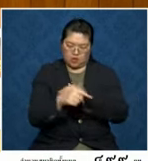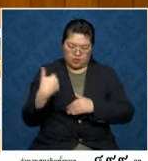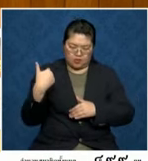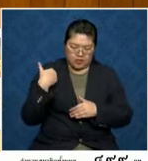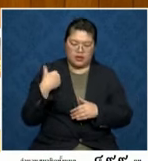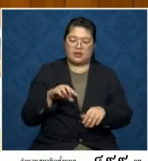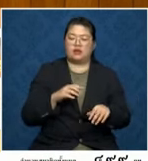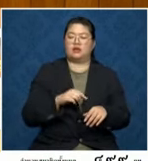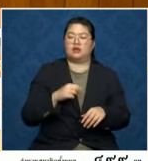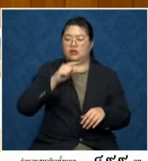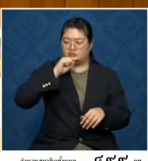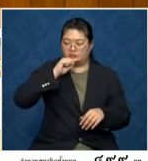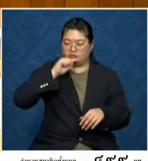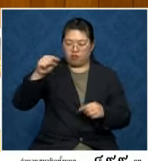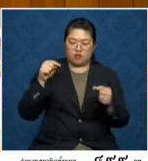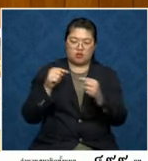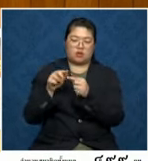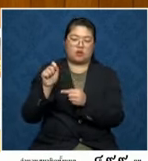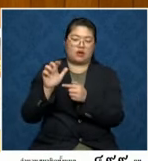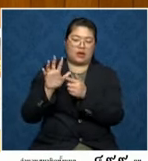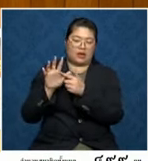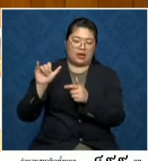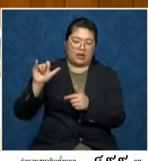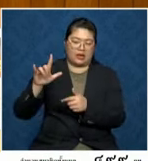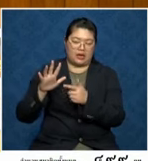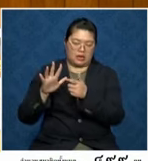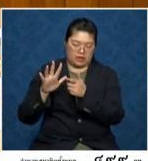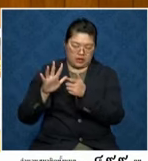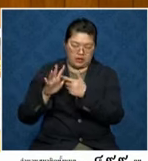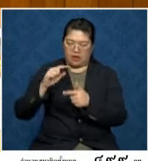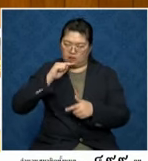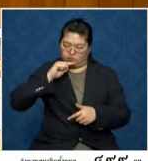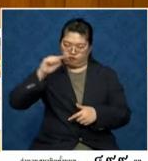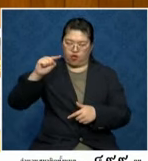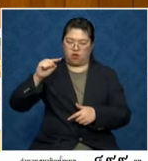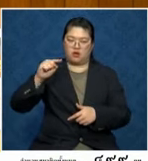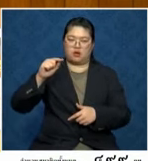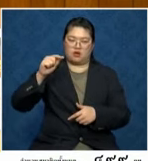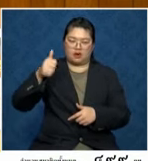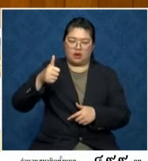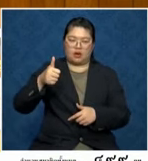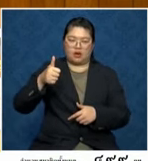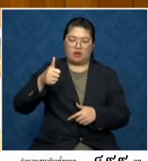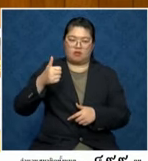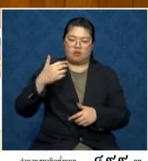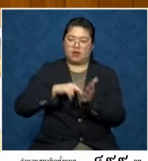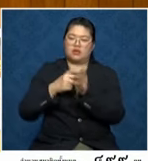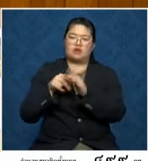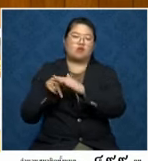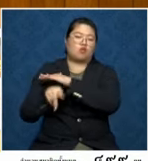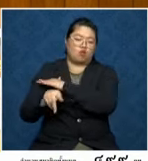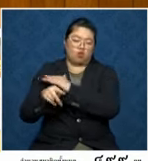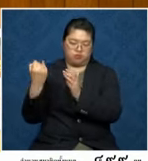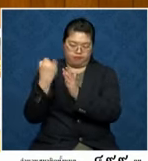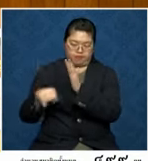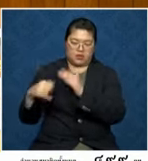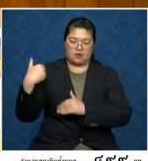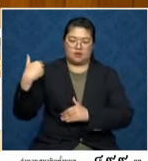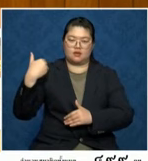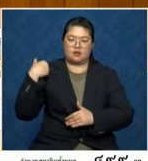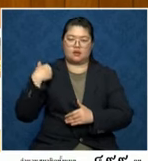ที่จะฟ้องร้องคดีอาญาในความผิดตามประมวลกฎหมายอาญาได้คือความผิดฐานฉ้อโกงนะและห